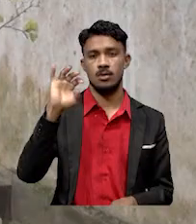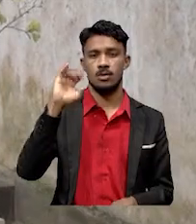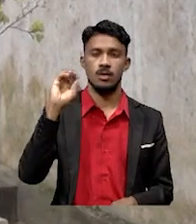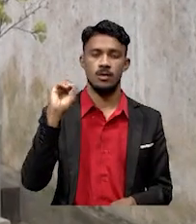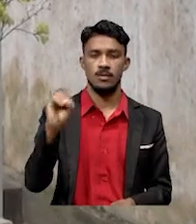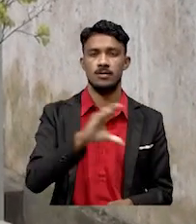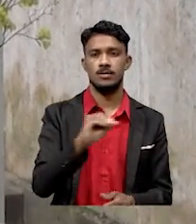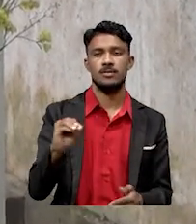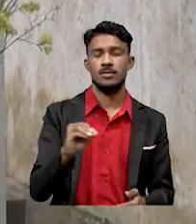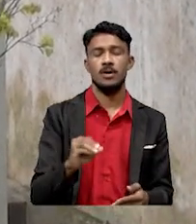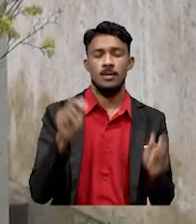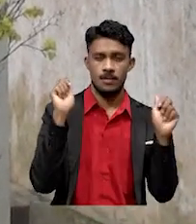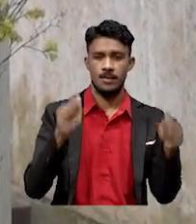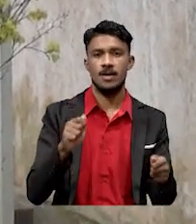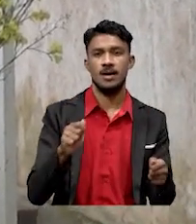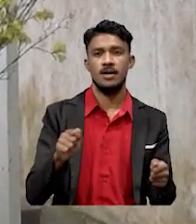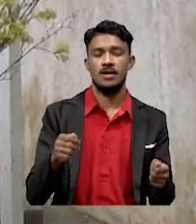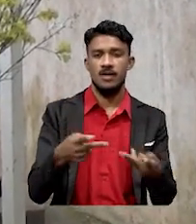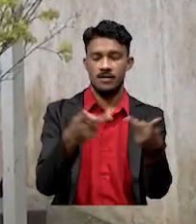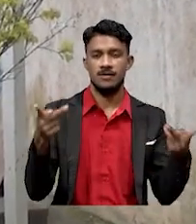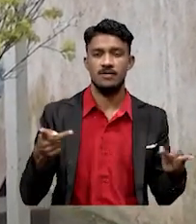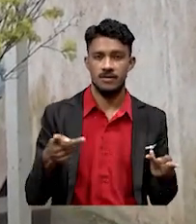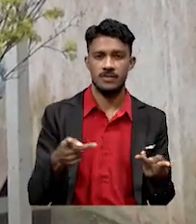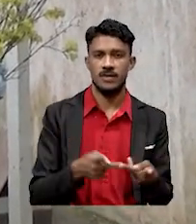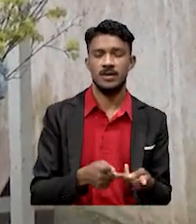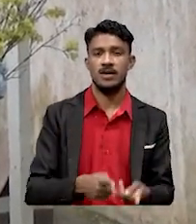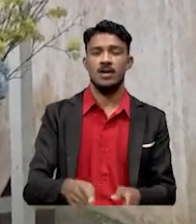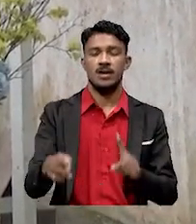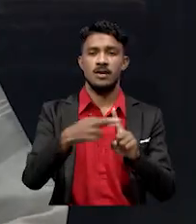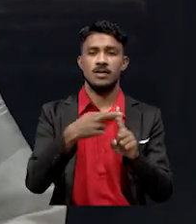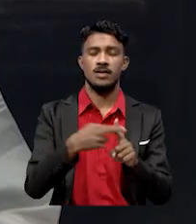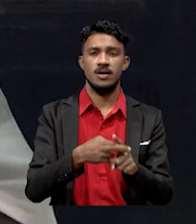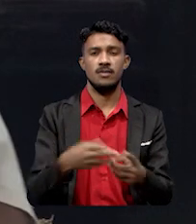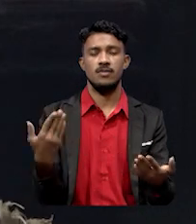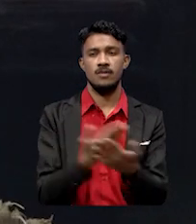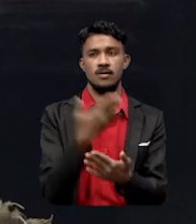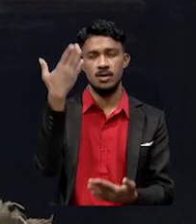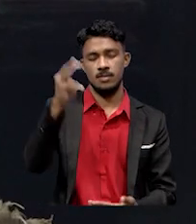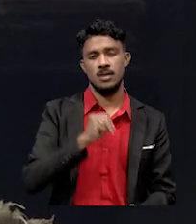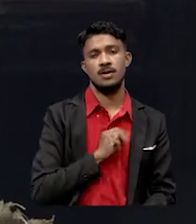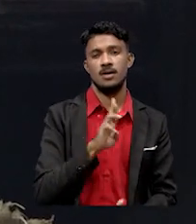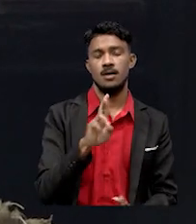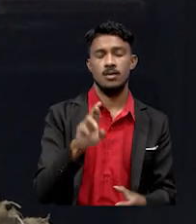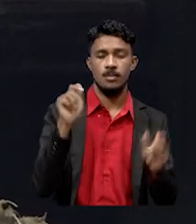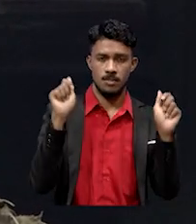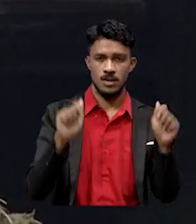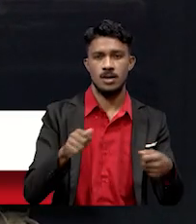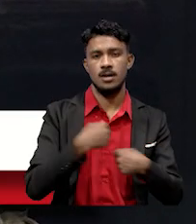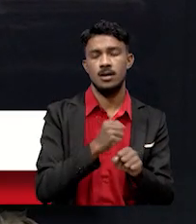equipamentu nune belateru ana fatin semiteru fong iha metinaru. Komunisipi dili para vele haro preparasaun